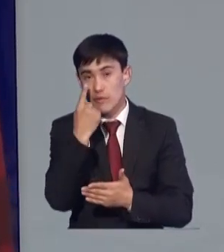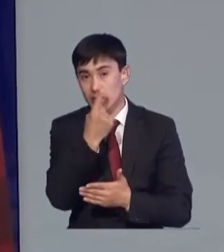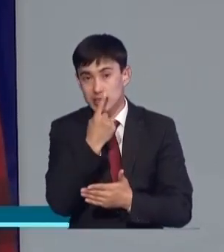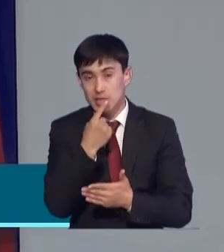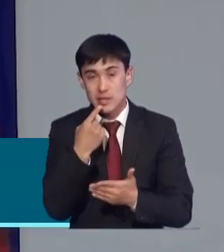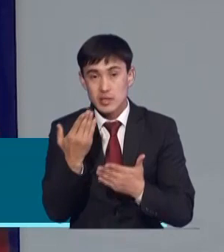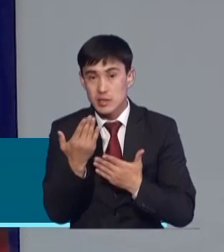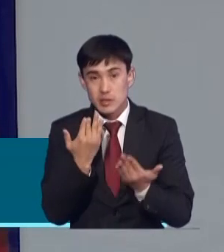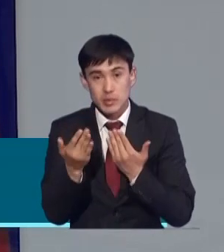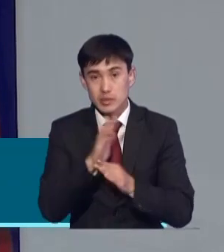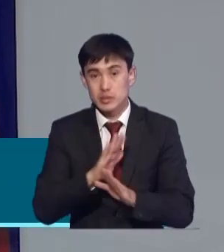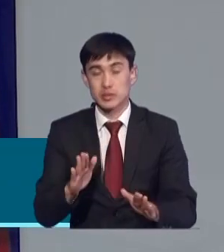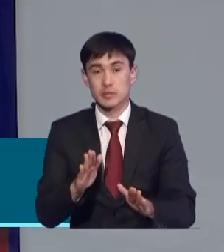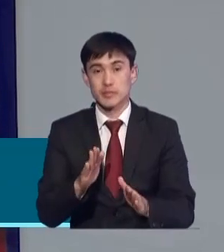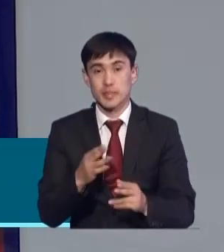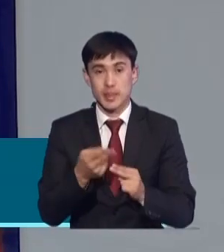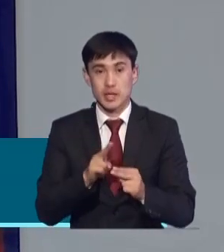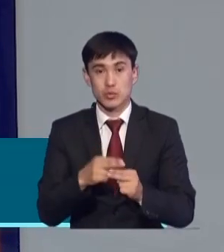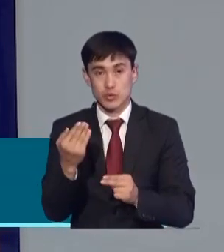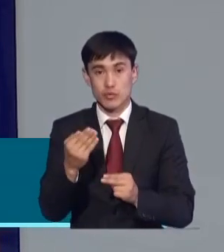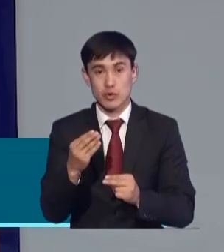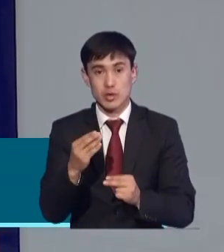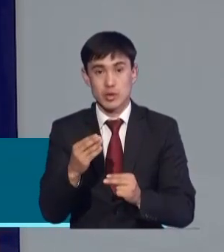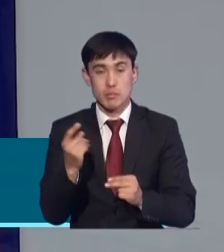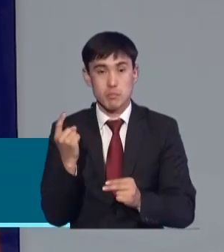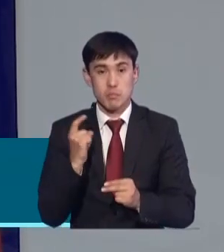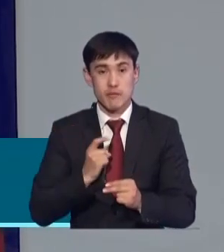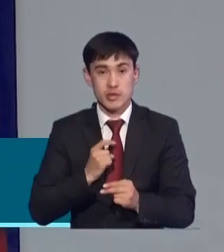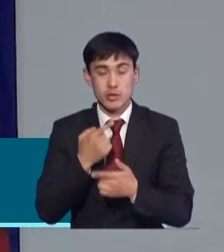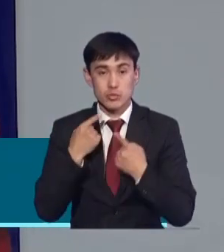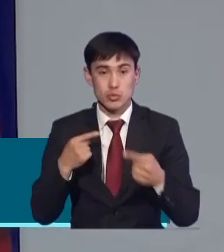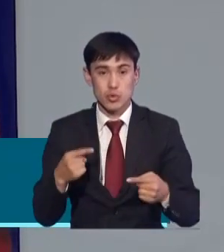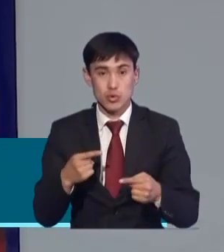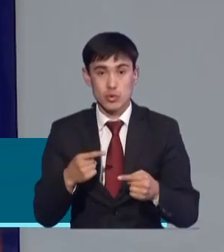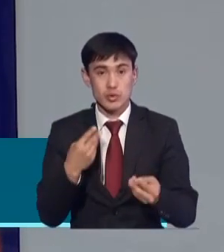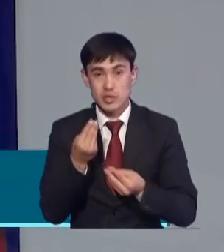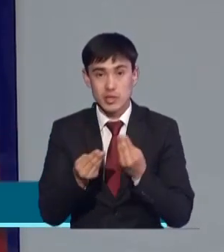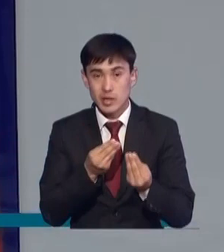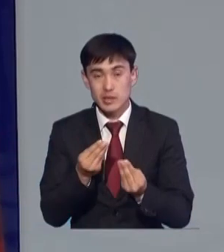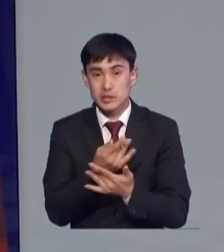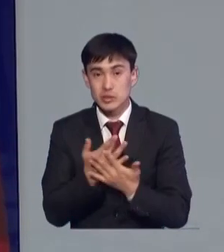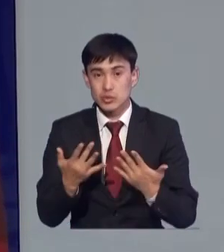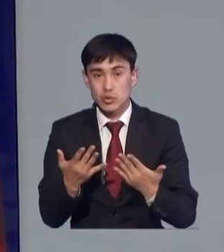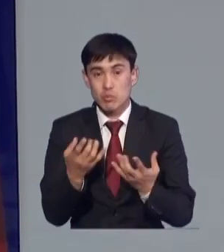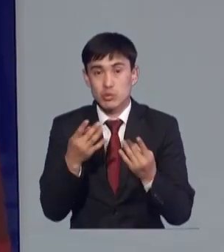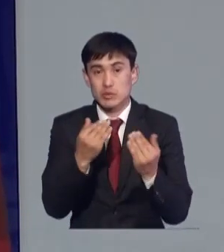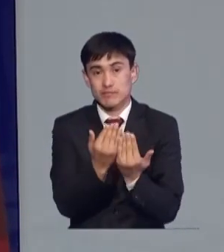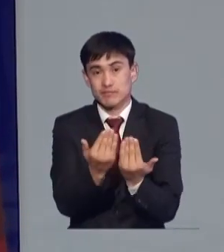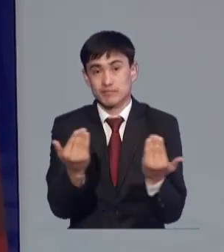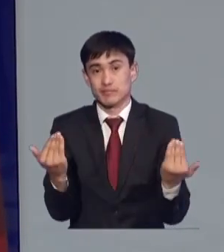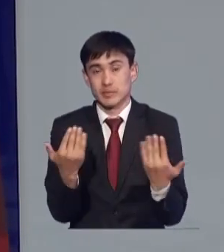взаимодействует с вами никак у него стереотипное поведение Он не играет с игрушками он просто расставляет их вряд